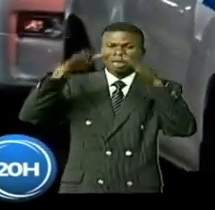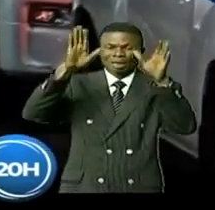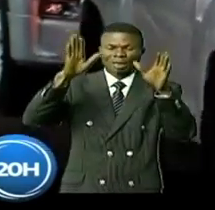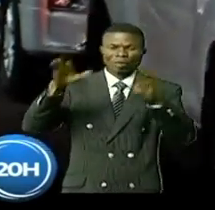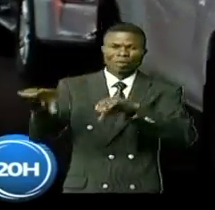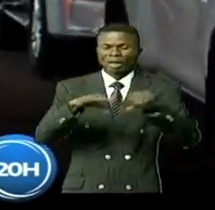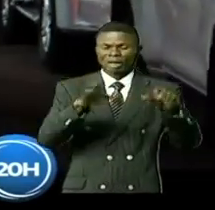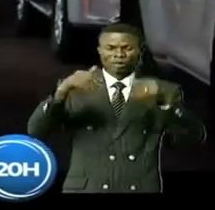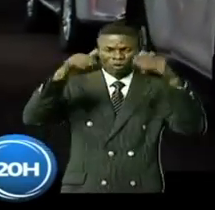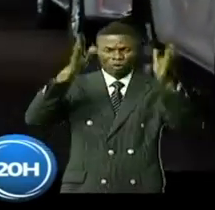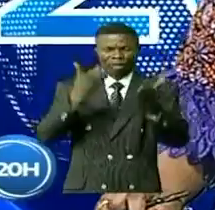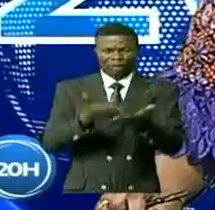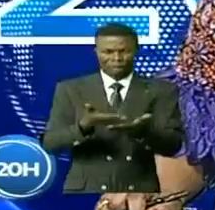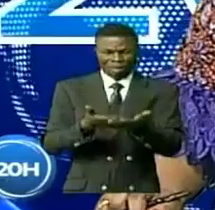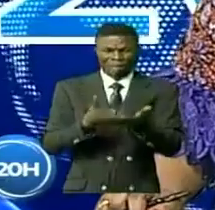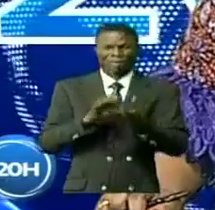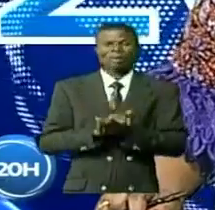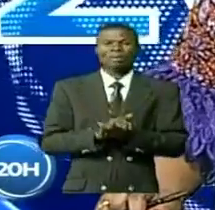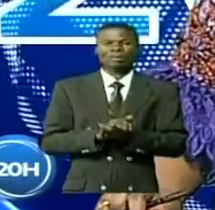extérieure.